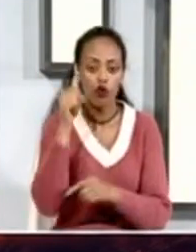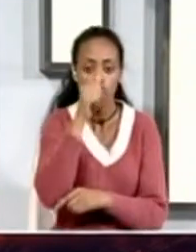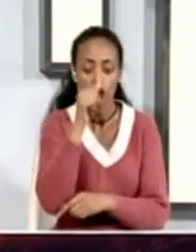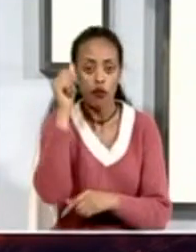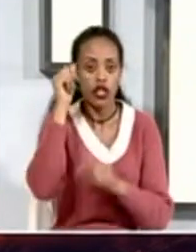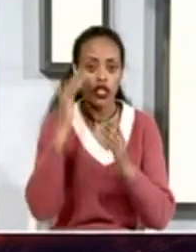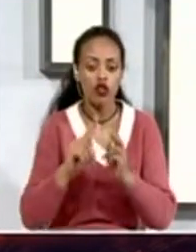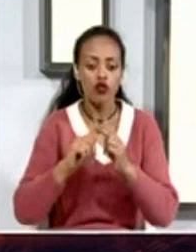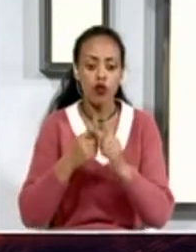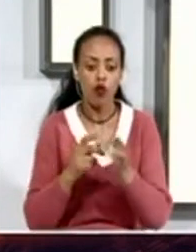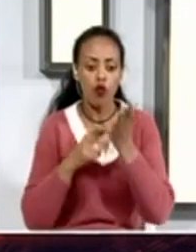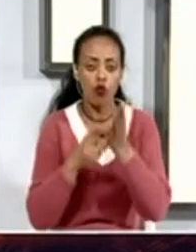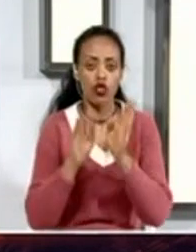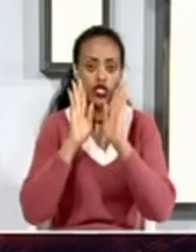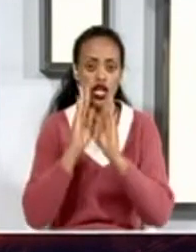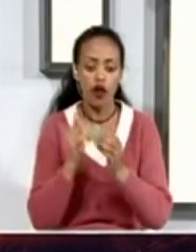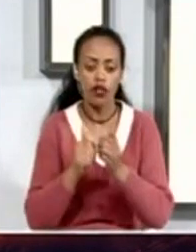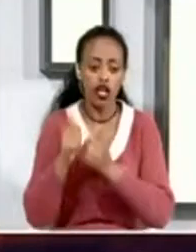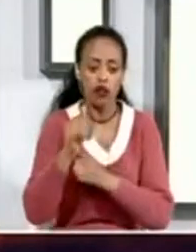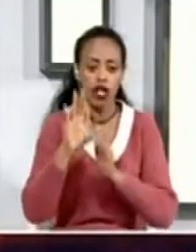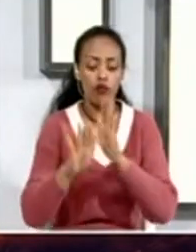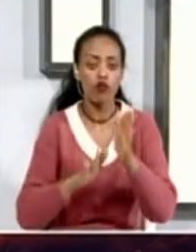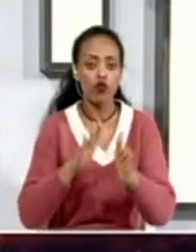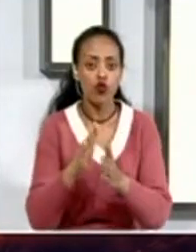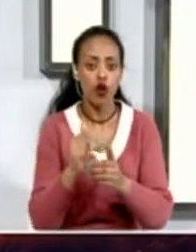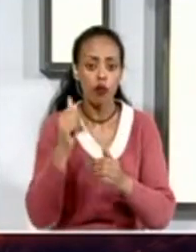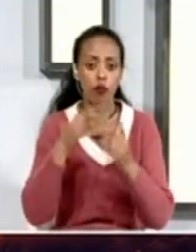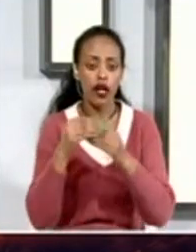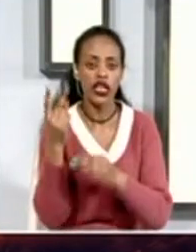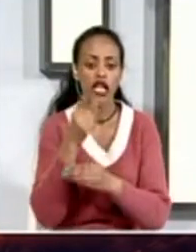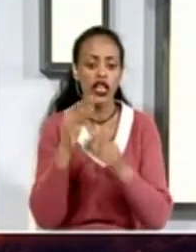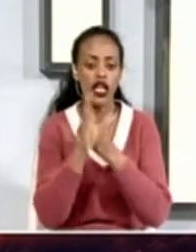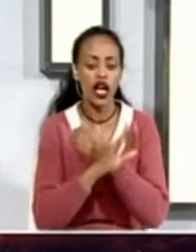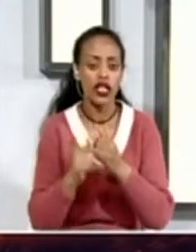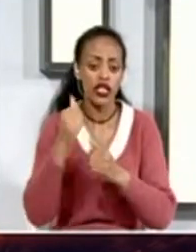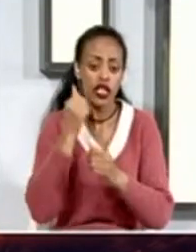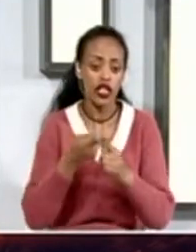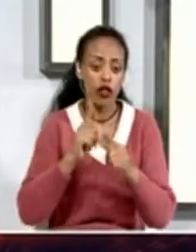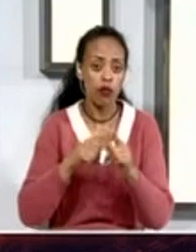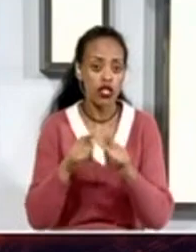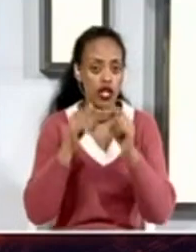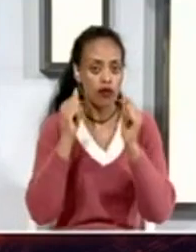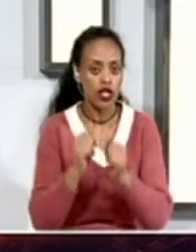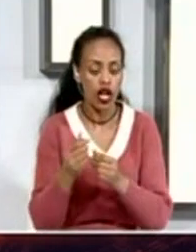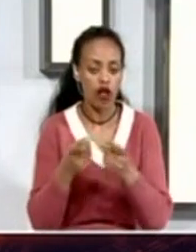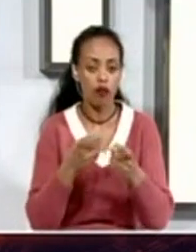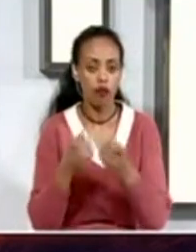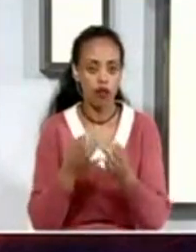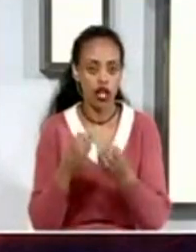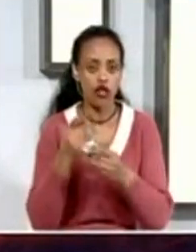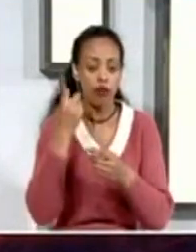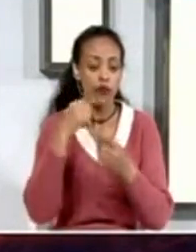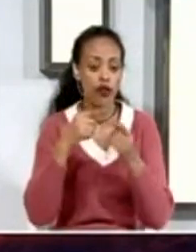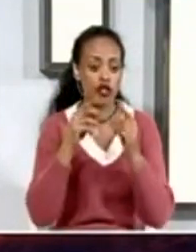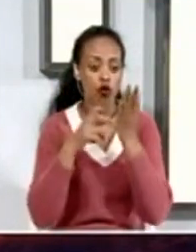ኢትዮጵያን ኤርትራን ዝጀመረኦ ጉዕዞ ሰላም ንቅድሚት ኣብ ክንዲ ምስጓም ብመራሕቲ ክልቲአን ሃገራት ንድሕሪት ክምለስ ከም ዝኸኣለ ብምሕባር መጻኢ